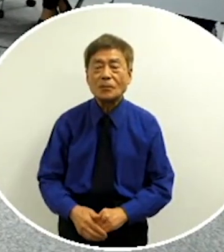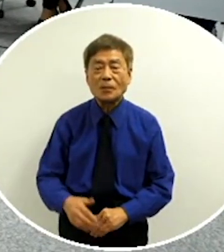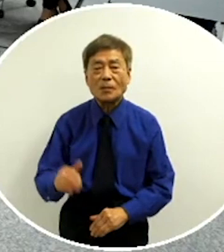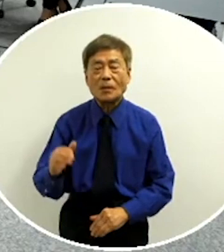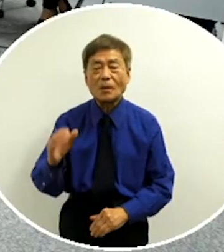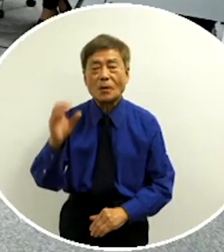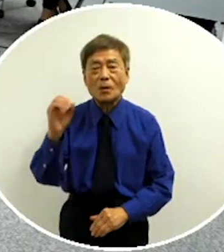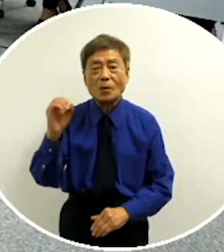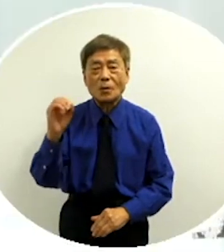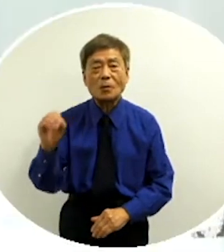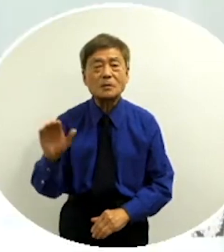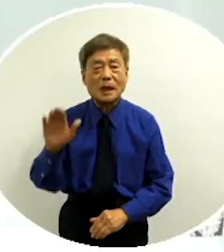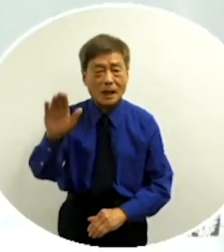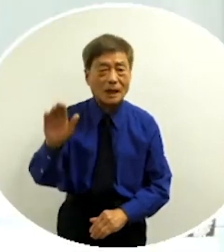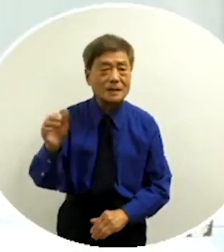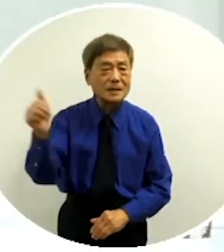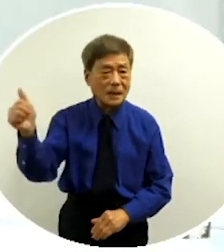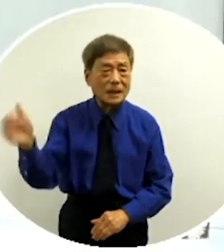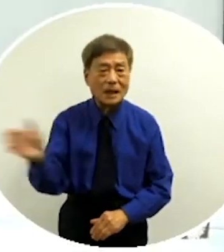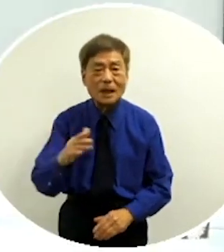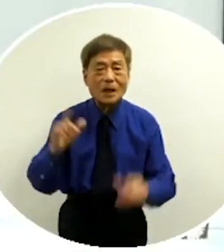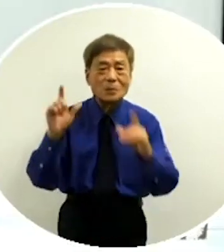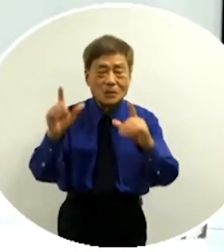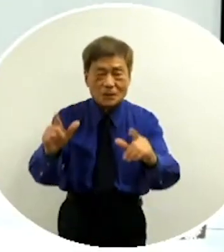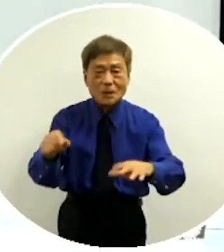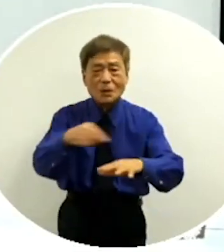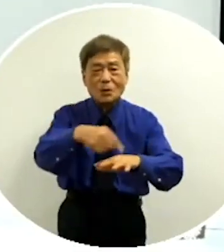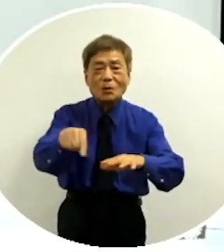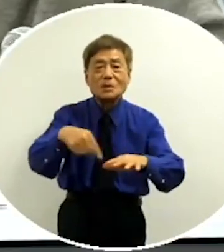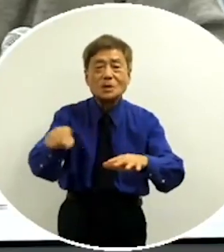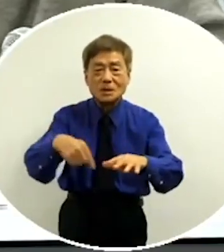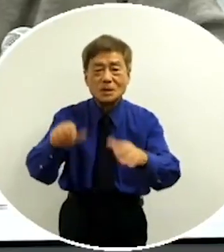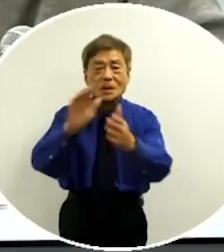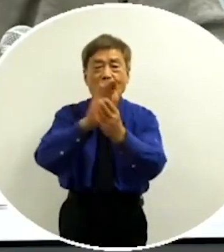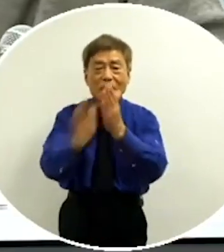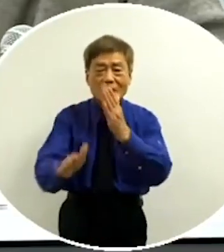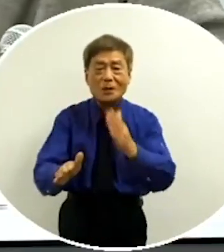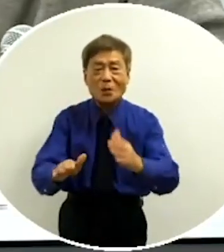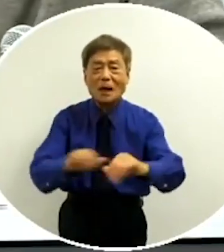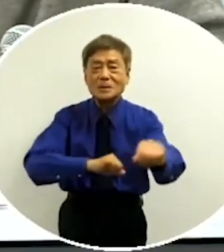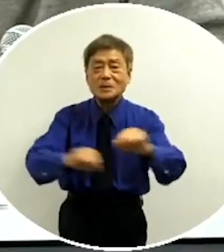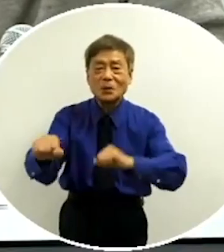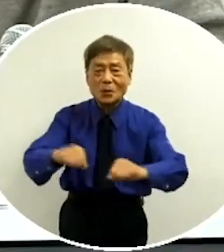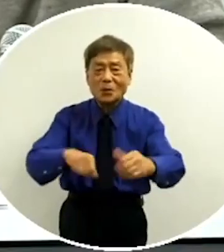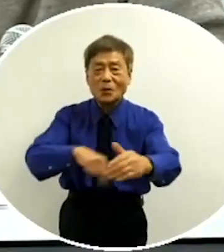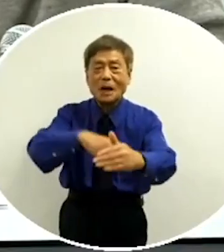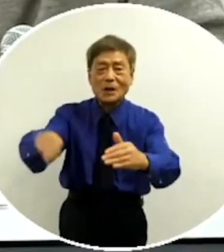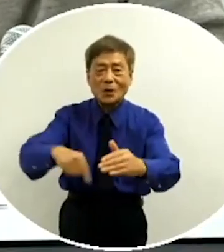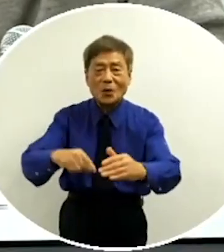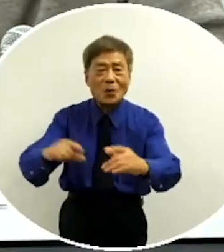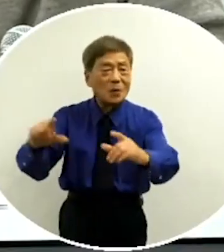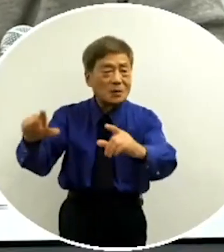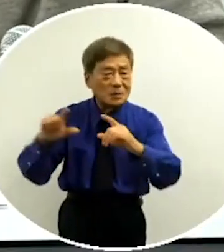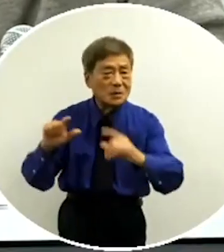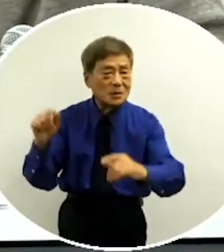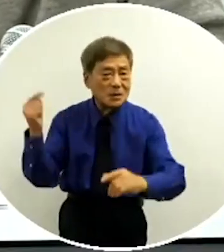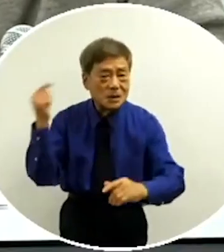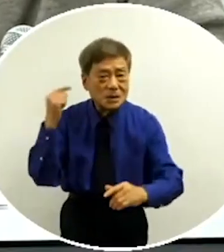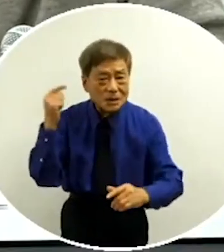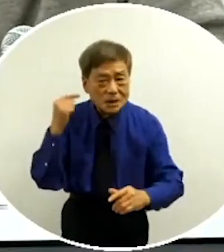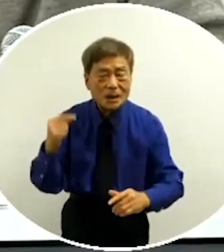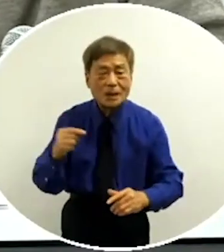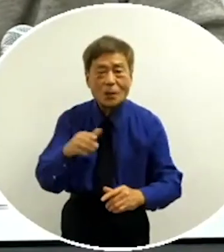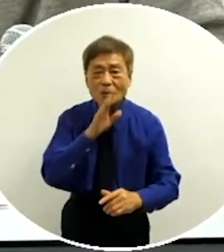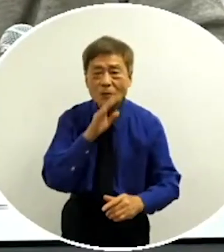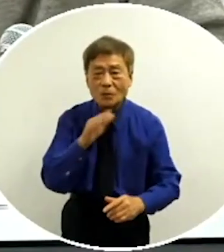to do本当は here 本当泥素晴らしそれであのやっぱりですねあのーこういう